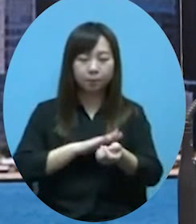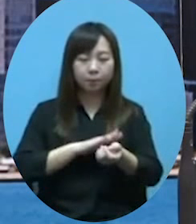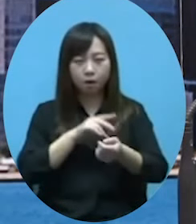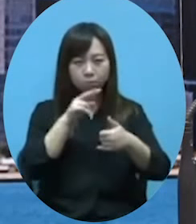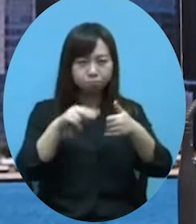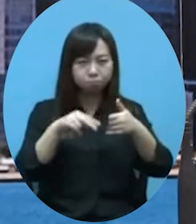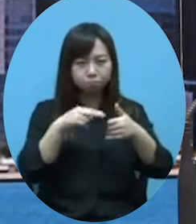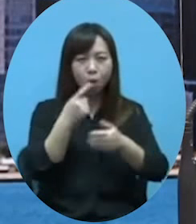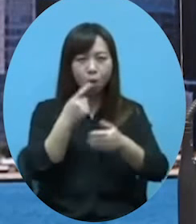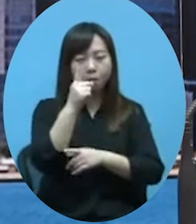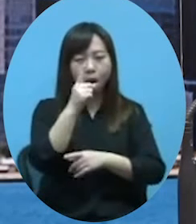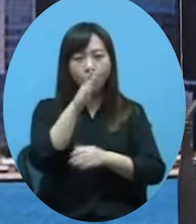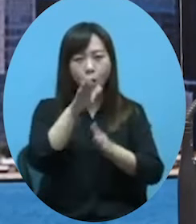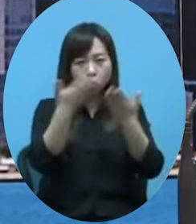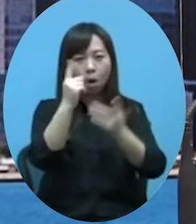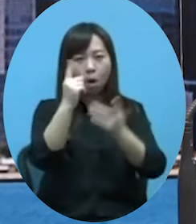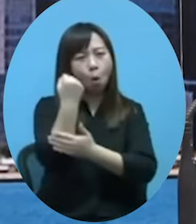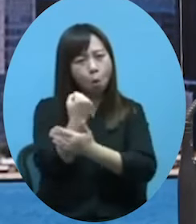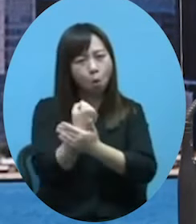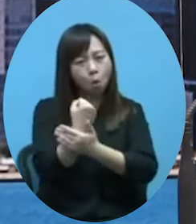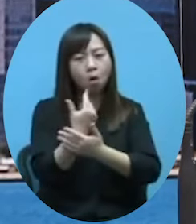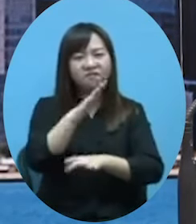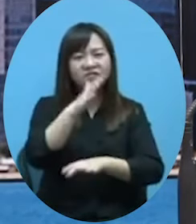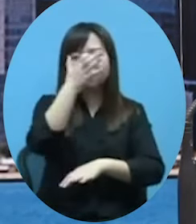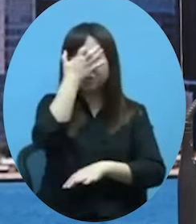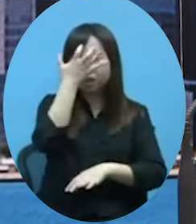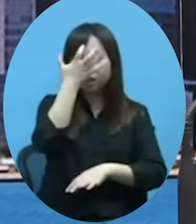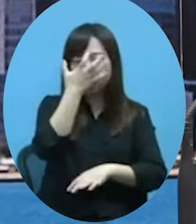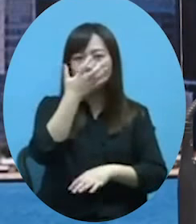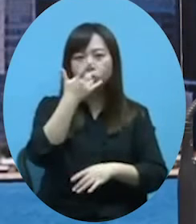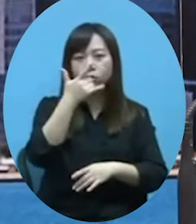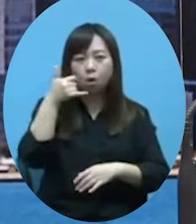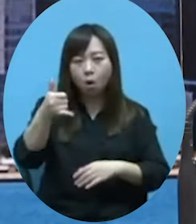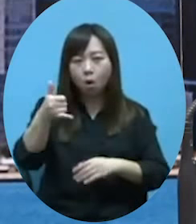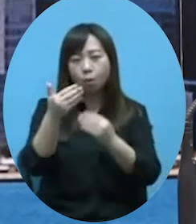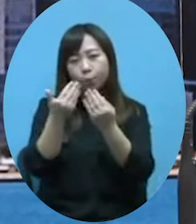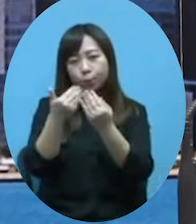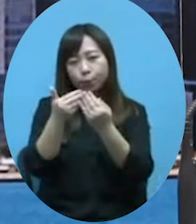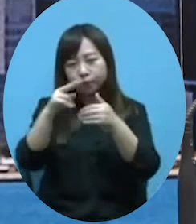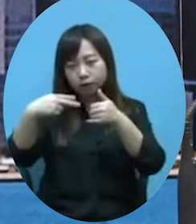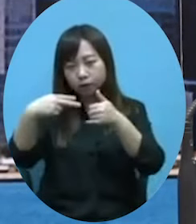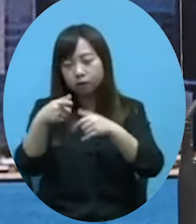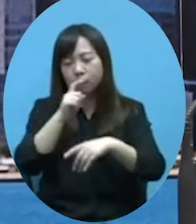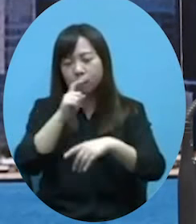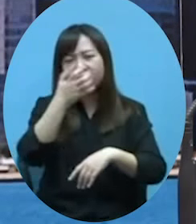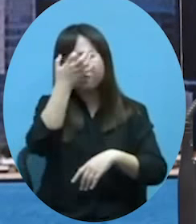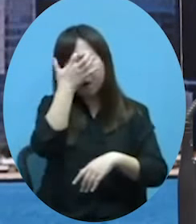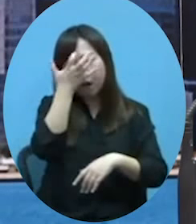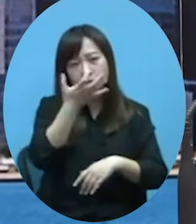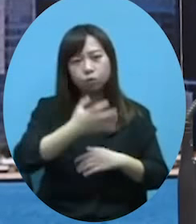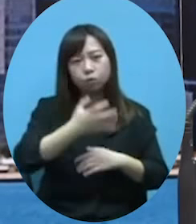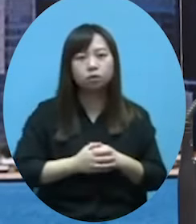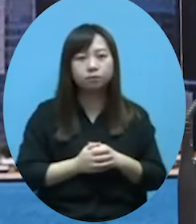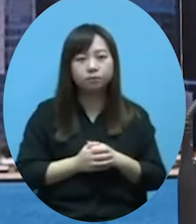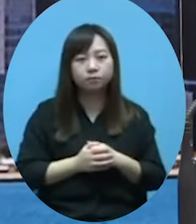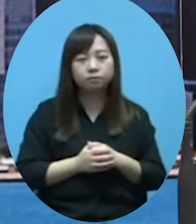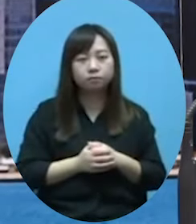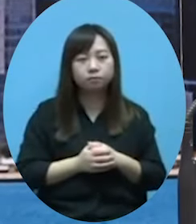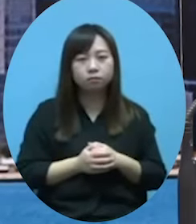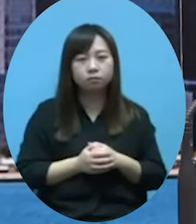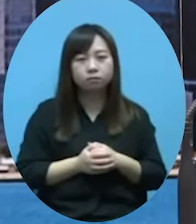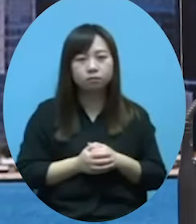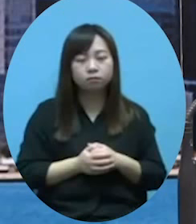肚鵝一開始都是肚鵝那發燒就是她去到門診的時候都發現她有些發燒的變了就不是